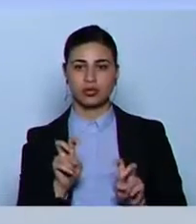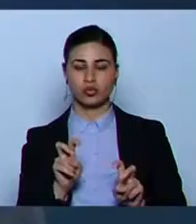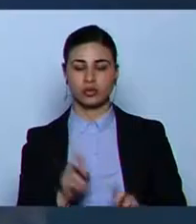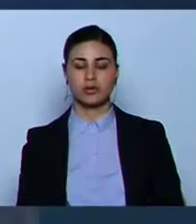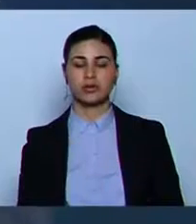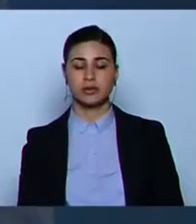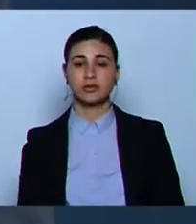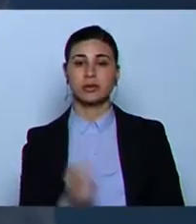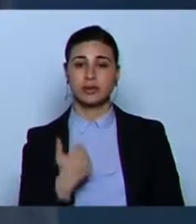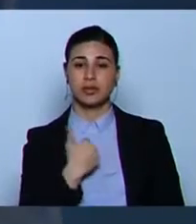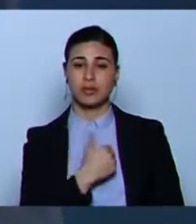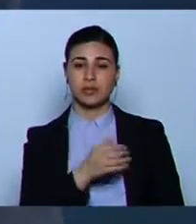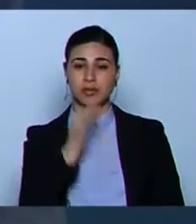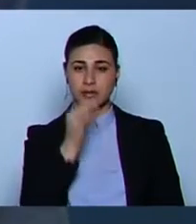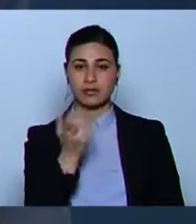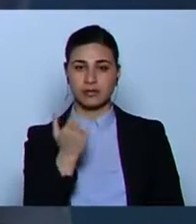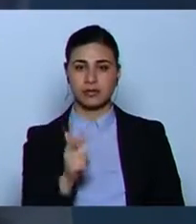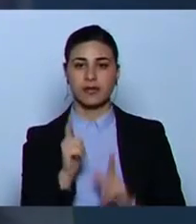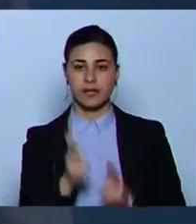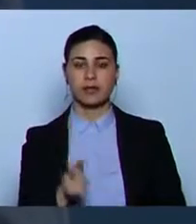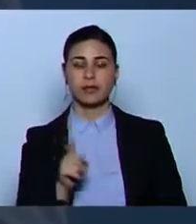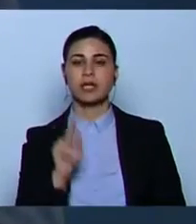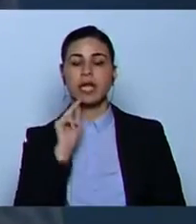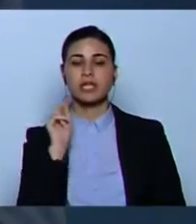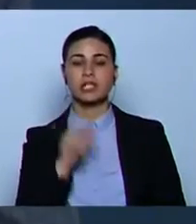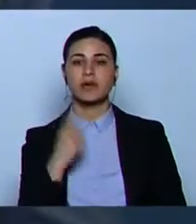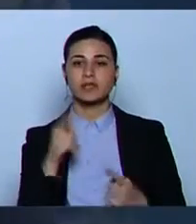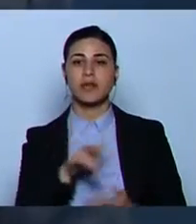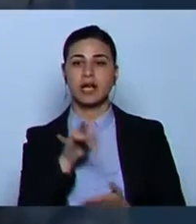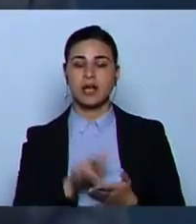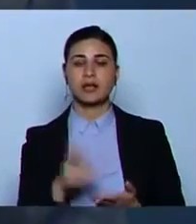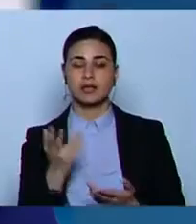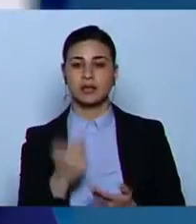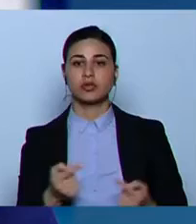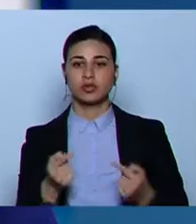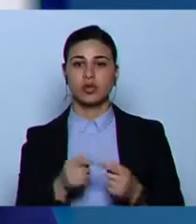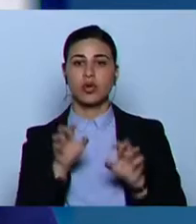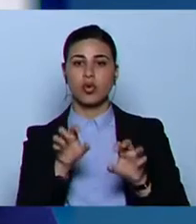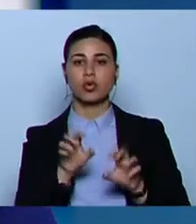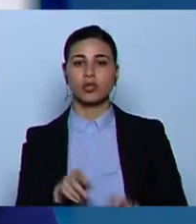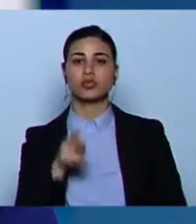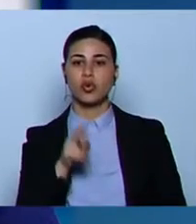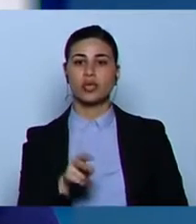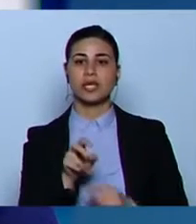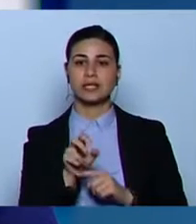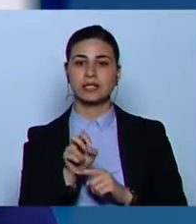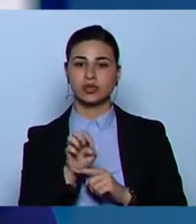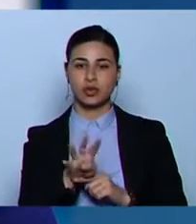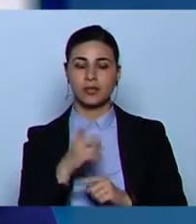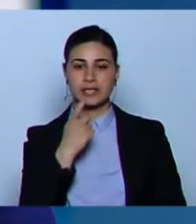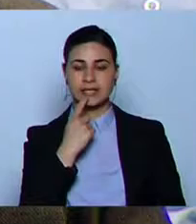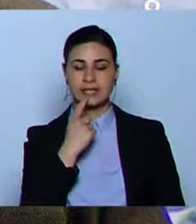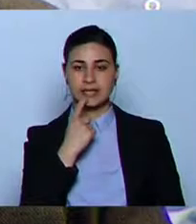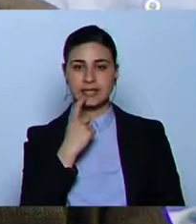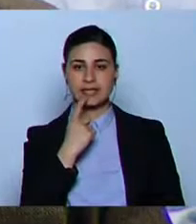ამაზე მაინტერესებს. მე პირდაპირ ვეთანხმები, რომ რა დააშავა სხვა ქალაქებმა და ზუსტად კოდექსში, რადგანაც 2014